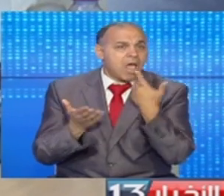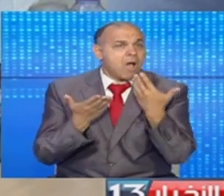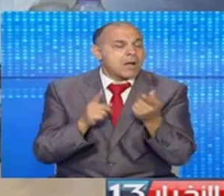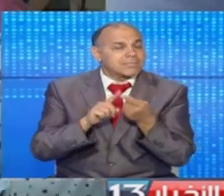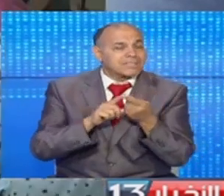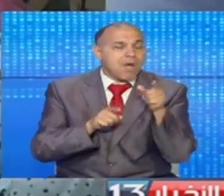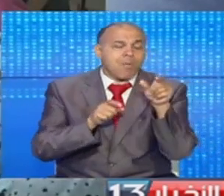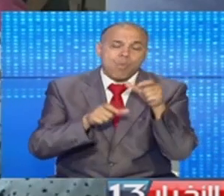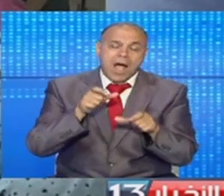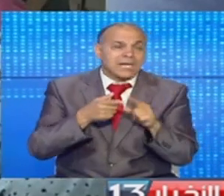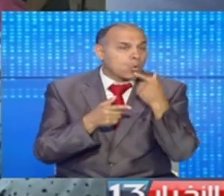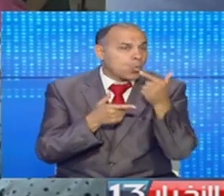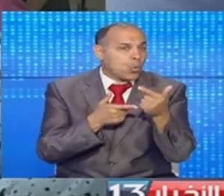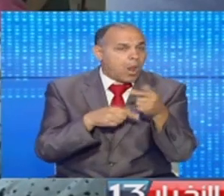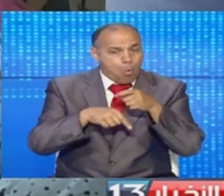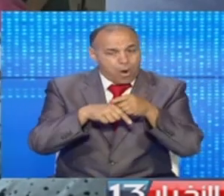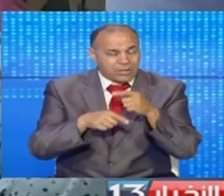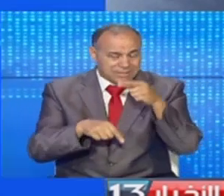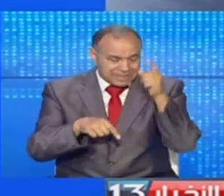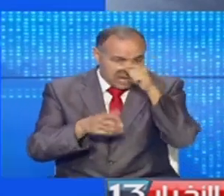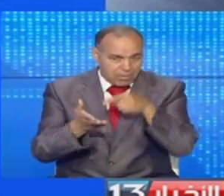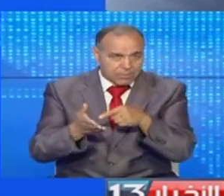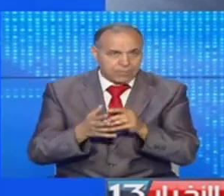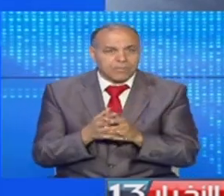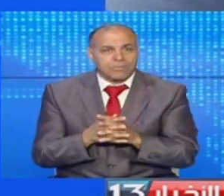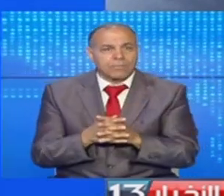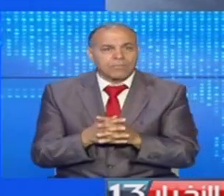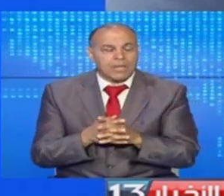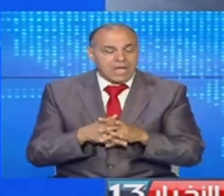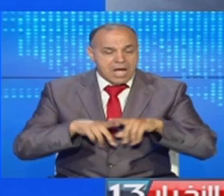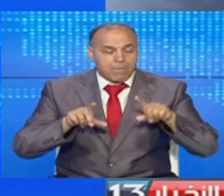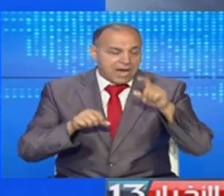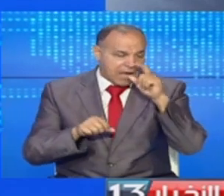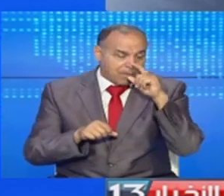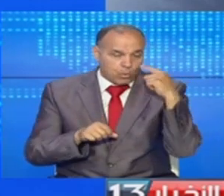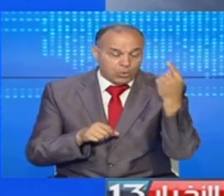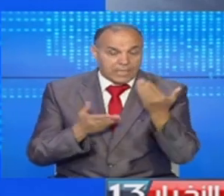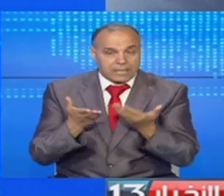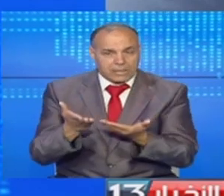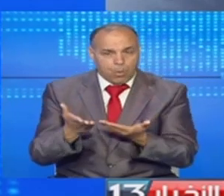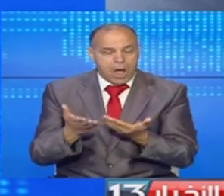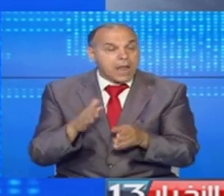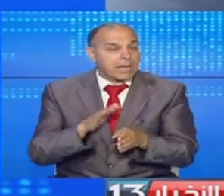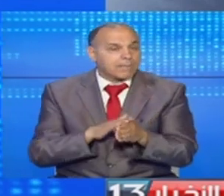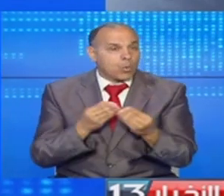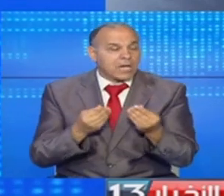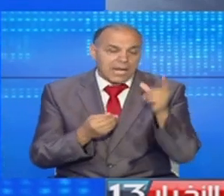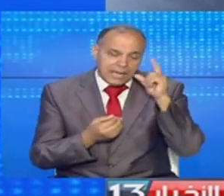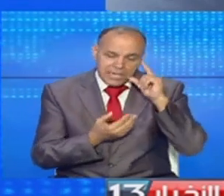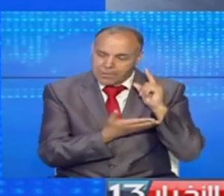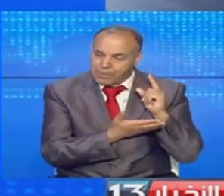الخاص لذوي الإعاقة سيما في مثل هذه الظروف. إلى أخبارنا العربية والدولية ونبدأها من